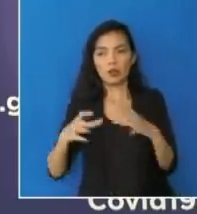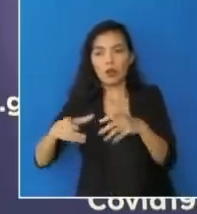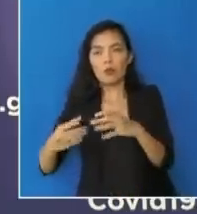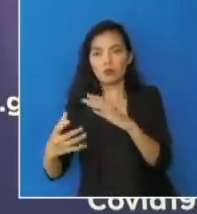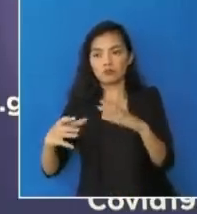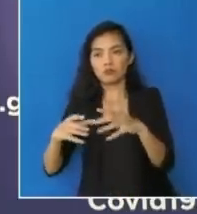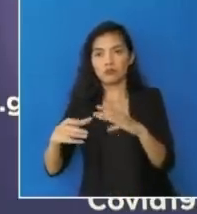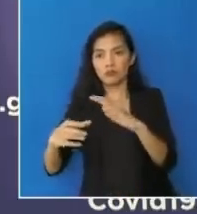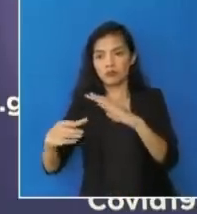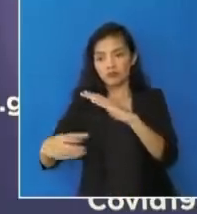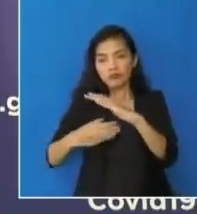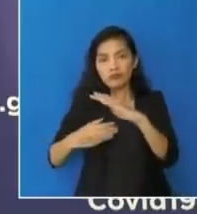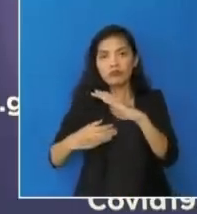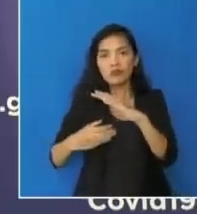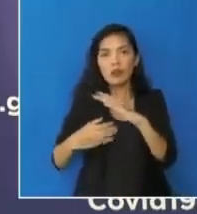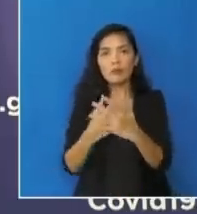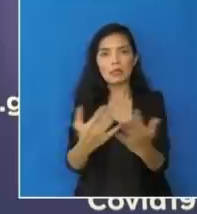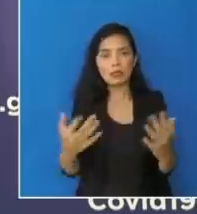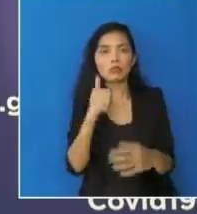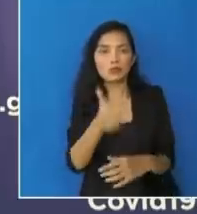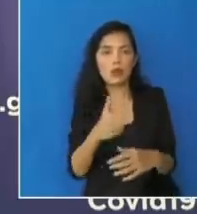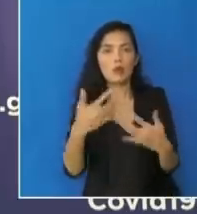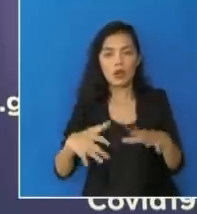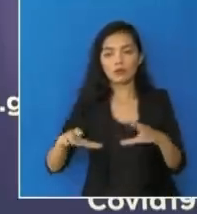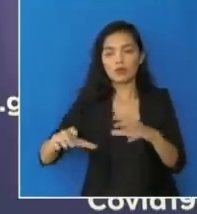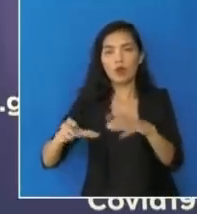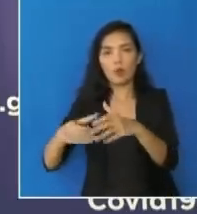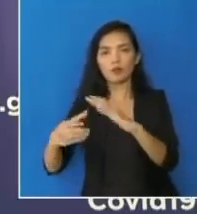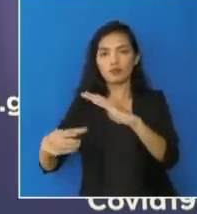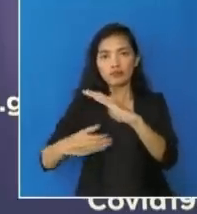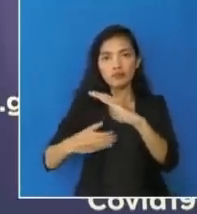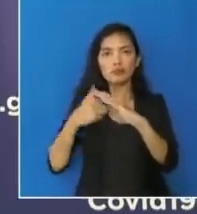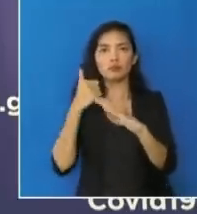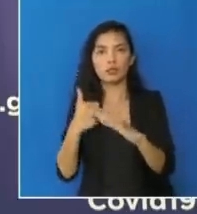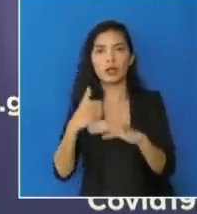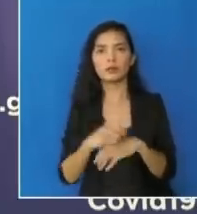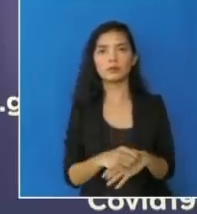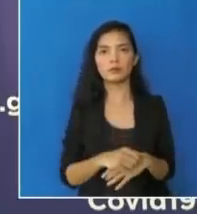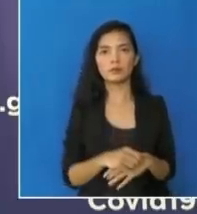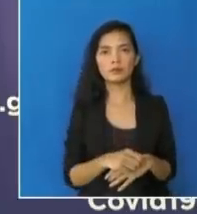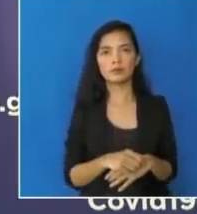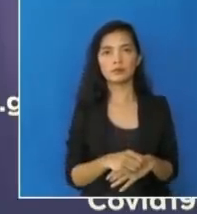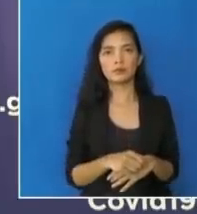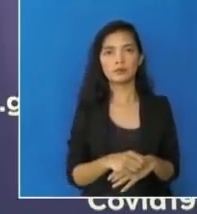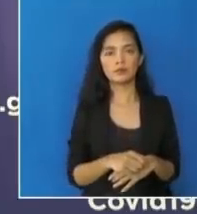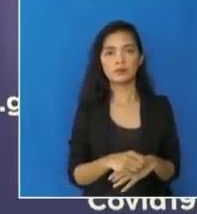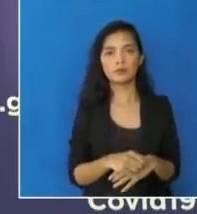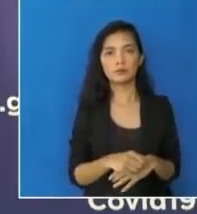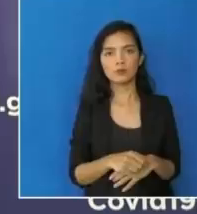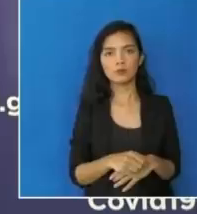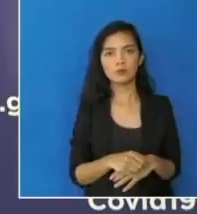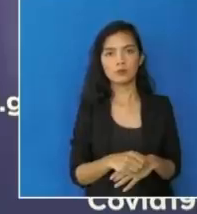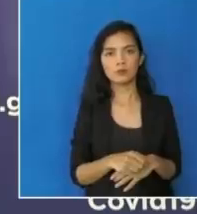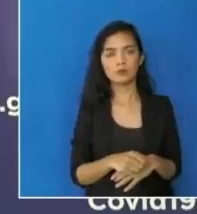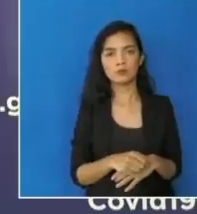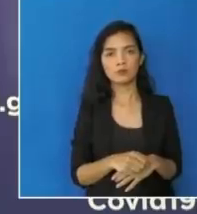secara mandiri yang dilaksanakan oleh masyarakat. Kemudian semua pihak diharuskan untuk